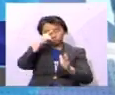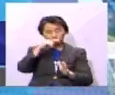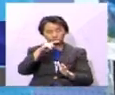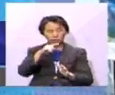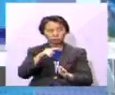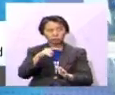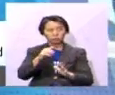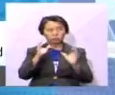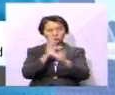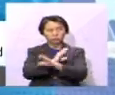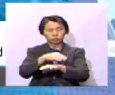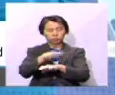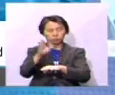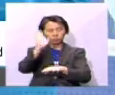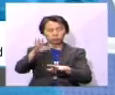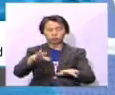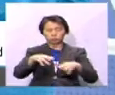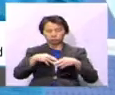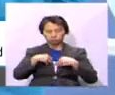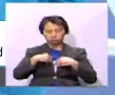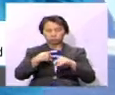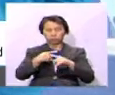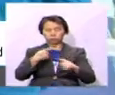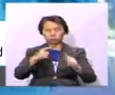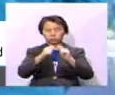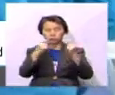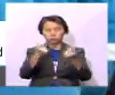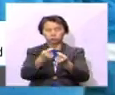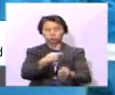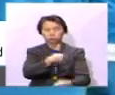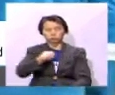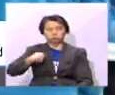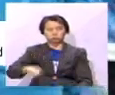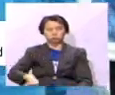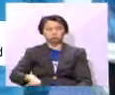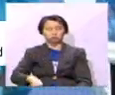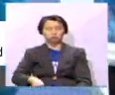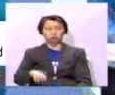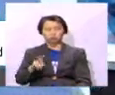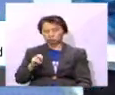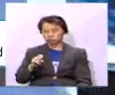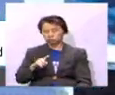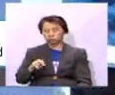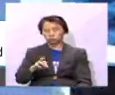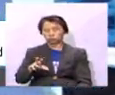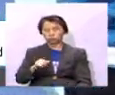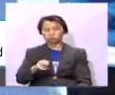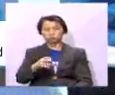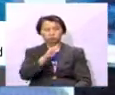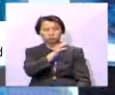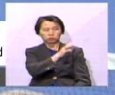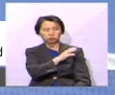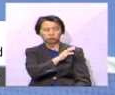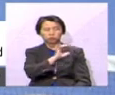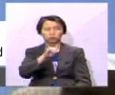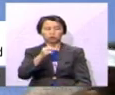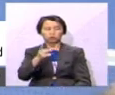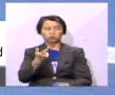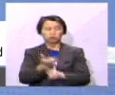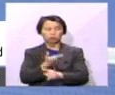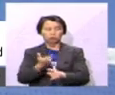Semestinya, cabaran lebih bakal diterima terutama daripada pasukan China. Norza juga merupakan pengerusi jawatan kuasa latihan